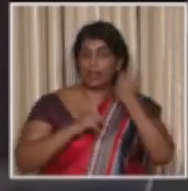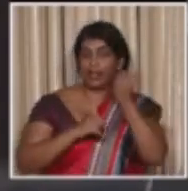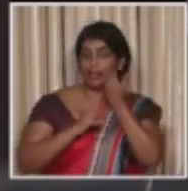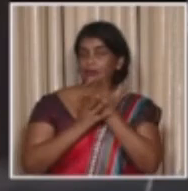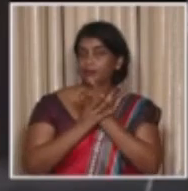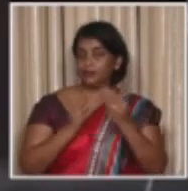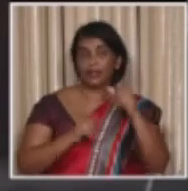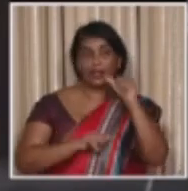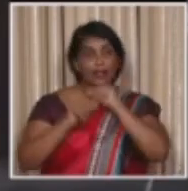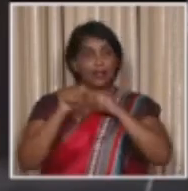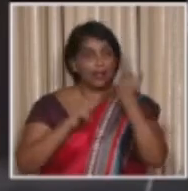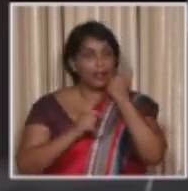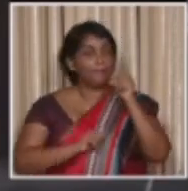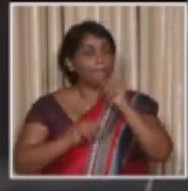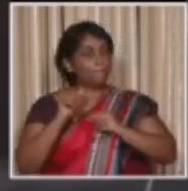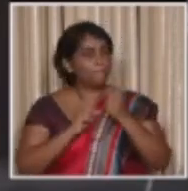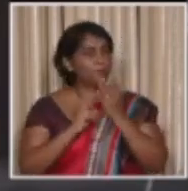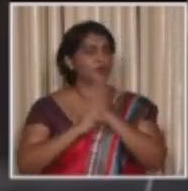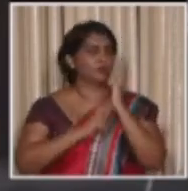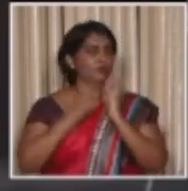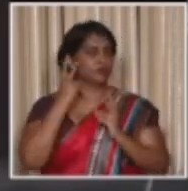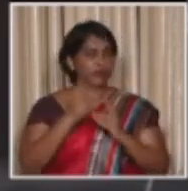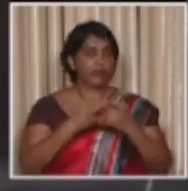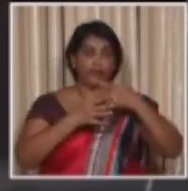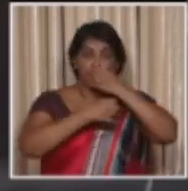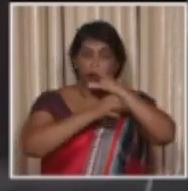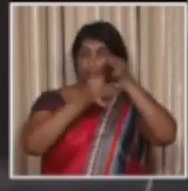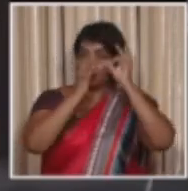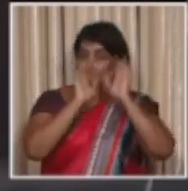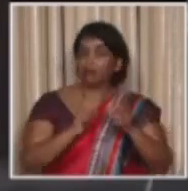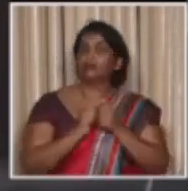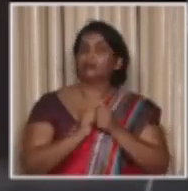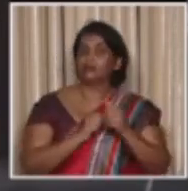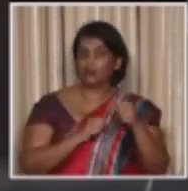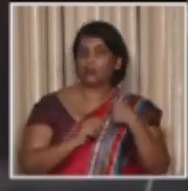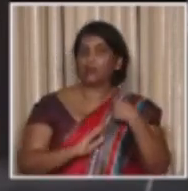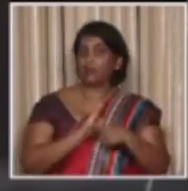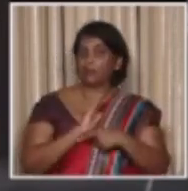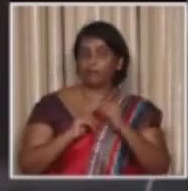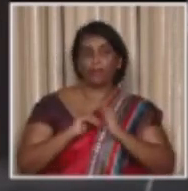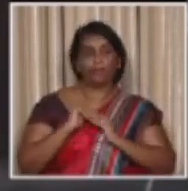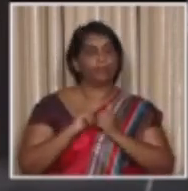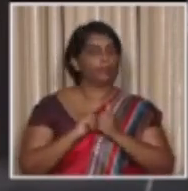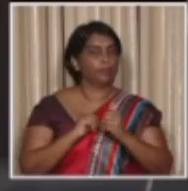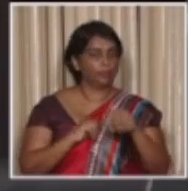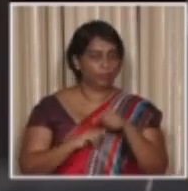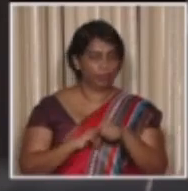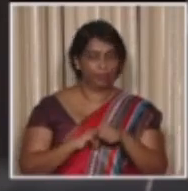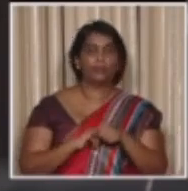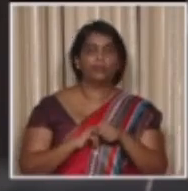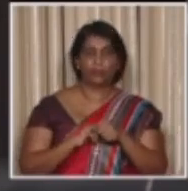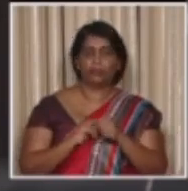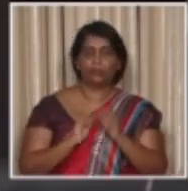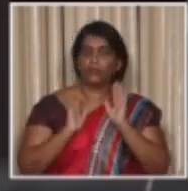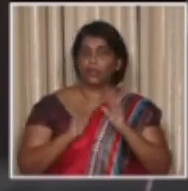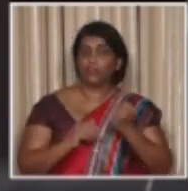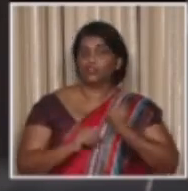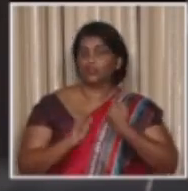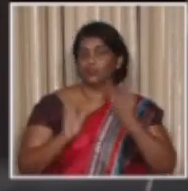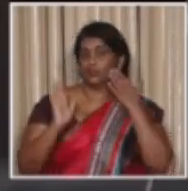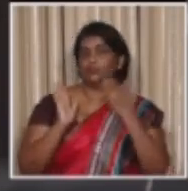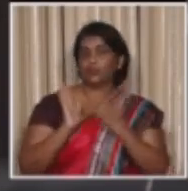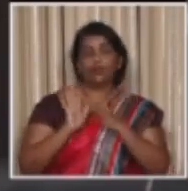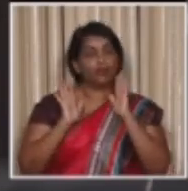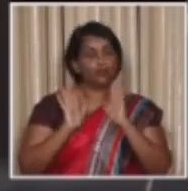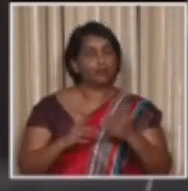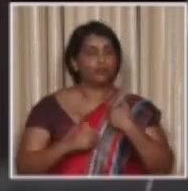රෝග ප්‍රතිකාර යන දෙකම විද්‍යාත්මක පසුබිමකින් සහිතව අපේ රටේ ක්‍රියාත්මක වන වෛද්‍ය ක්‍රමයක්.